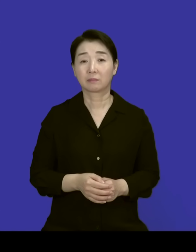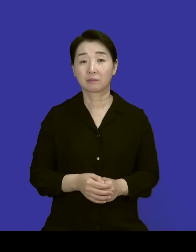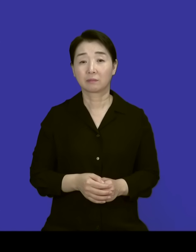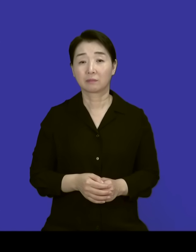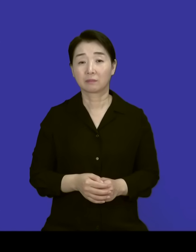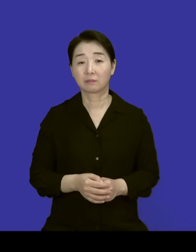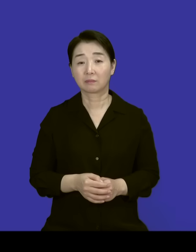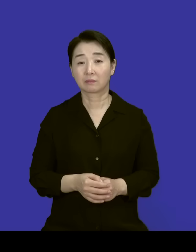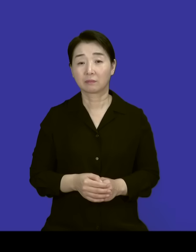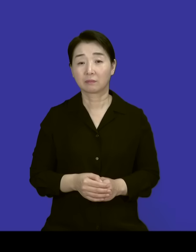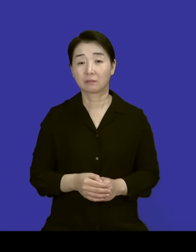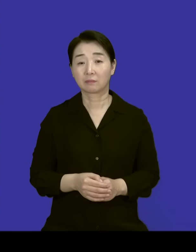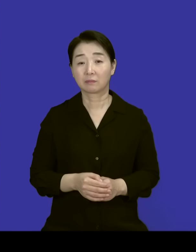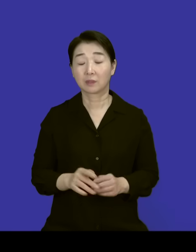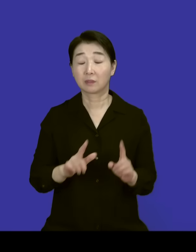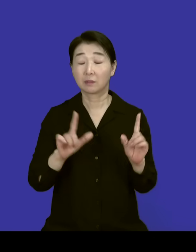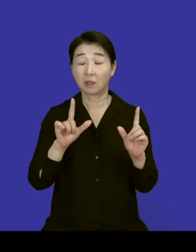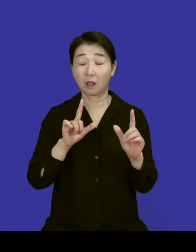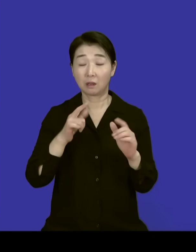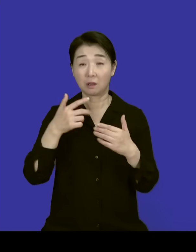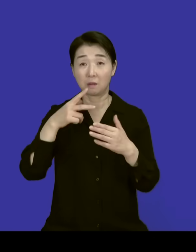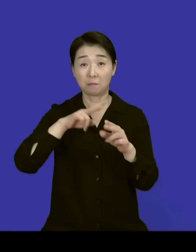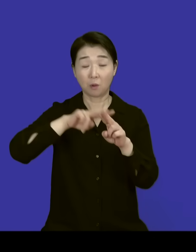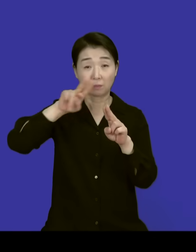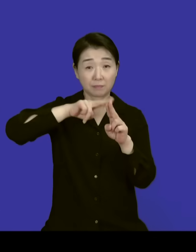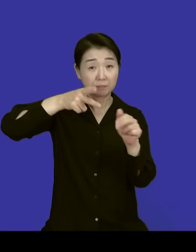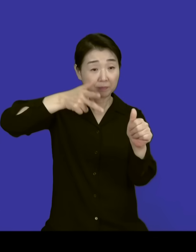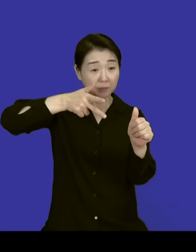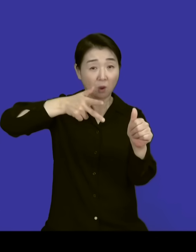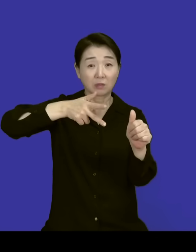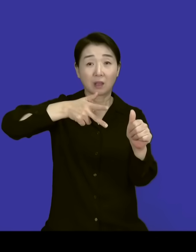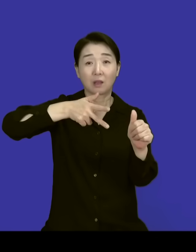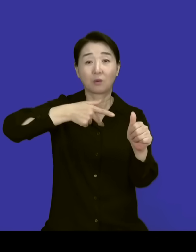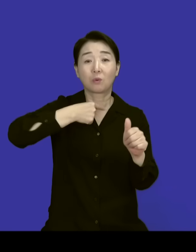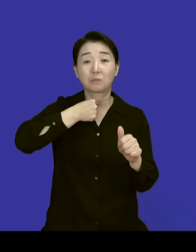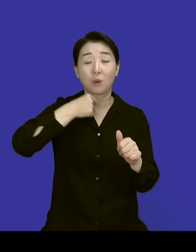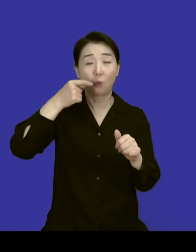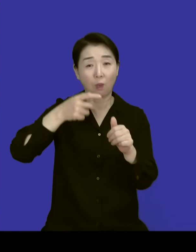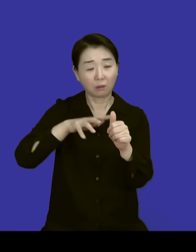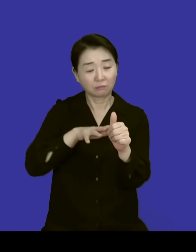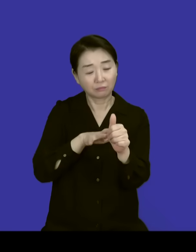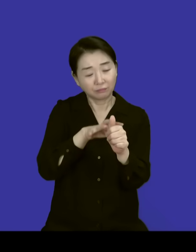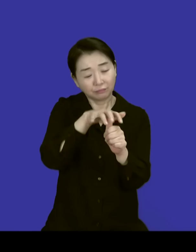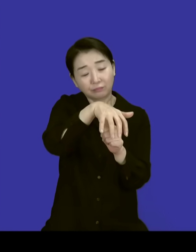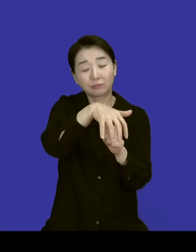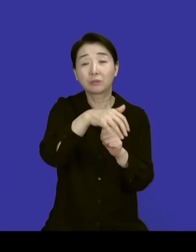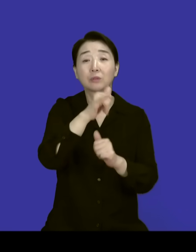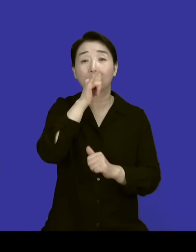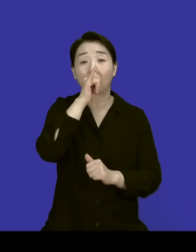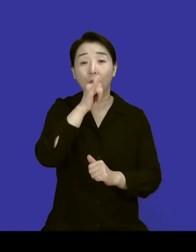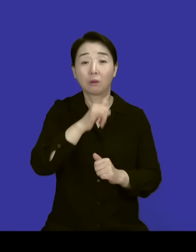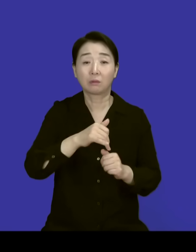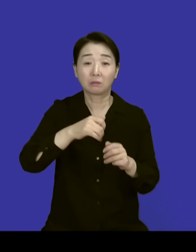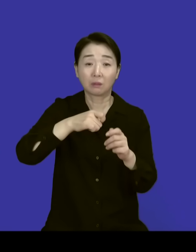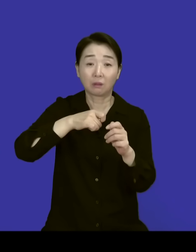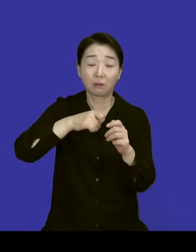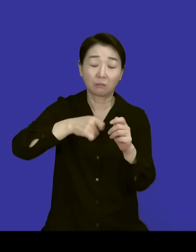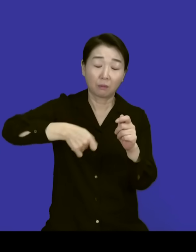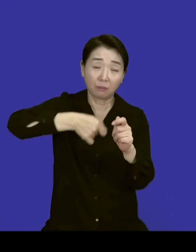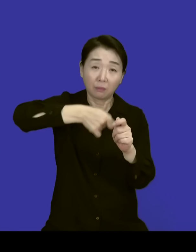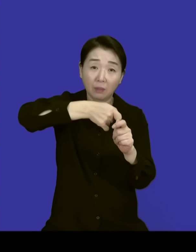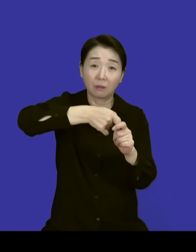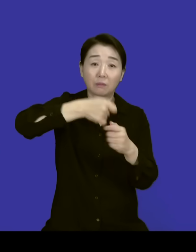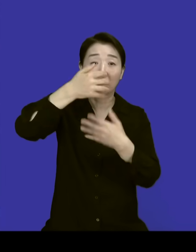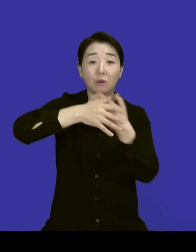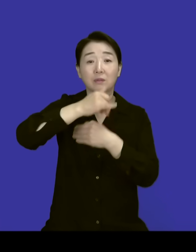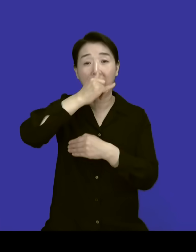그날따라 이상하게 머리 자른 영상이 찍고 싶은 거야 제가. 아버지를 바리깡으로 제가 머리를 잘라드리는데 네. 그래서 그 잘라드린 영상을 제가